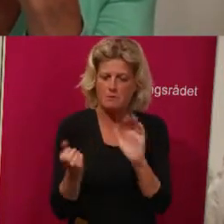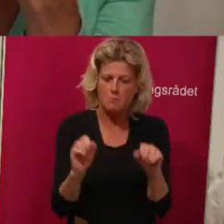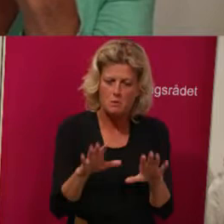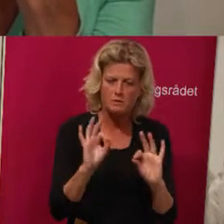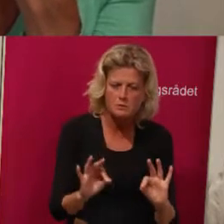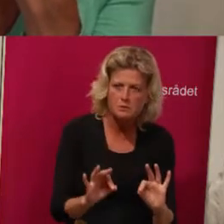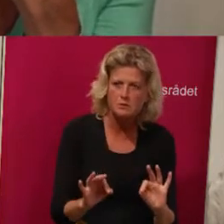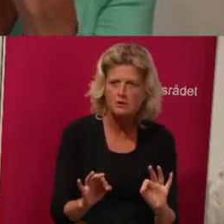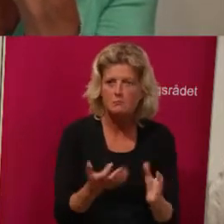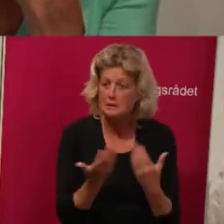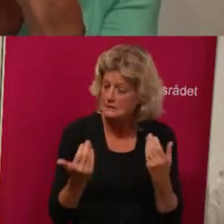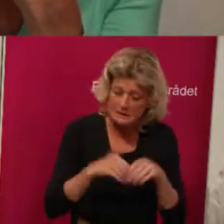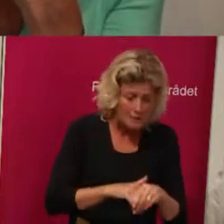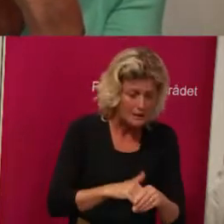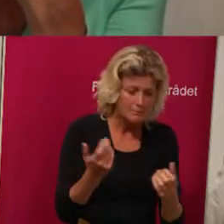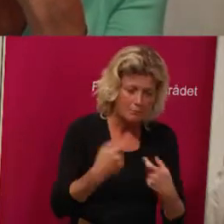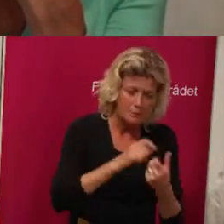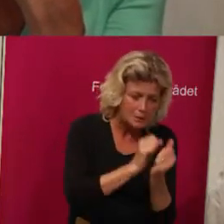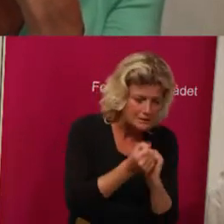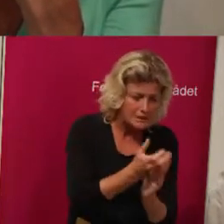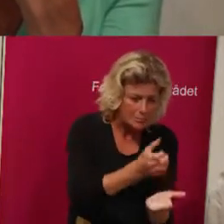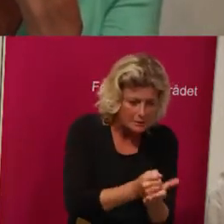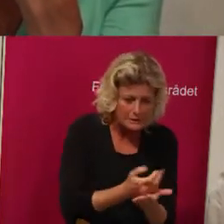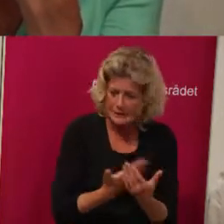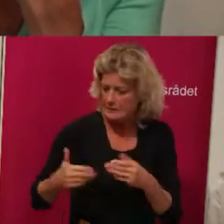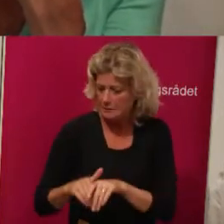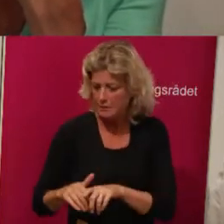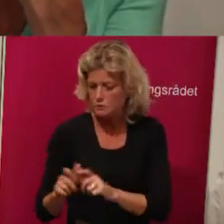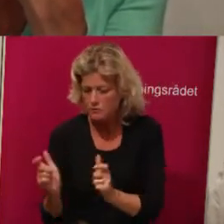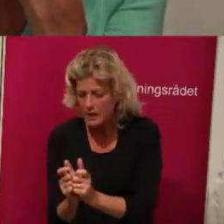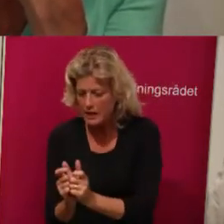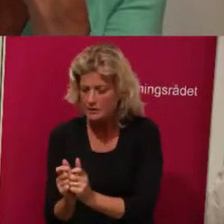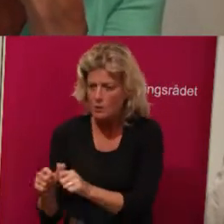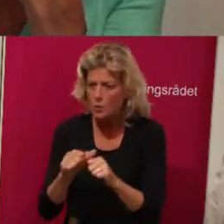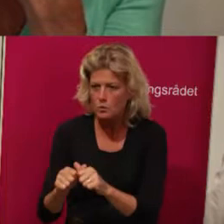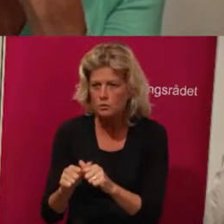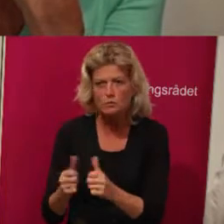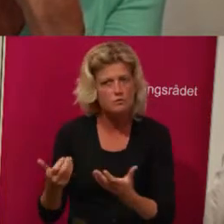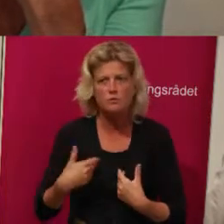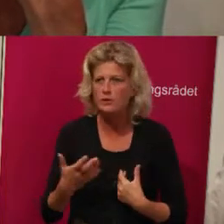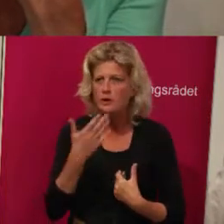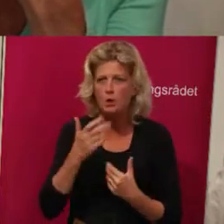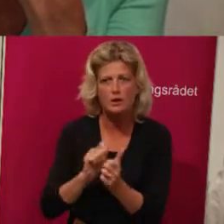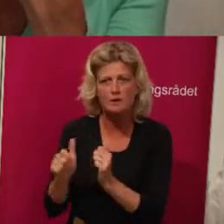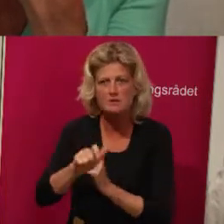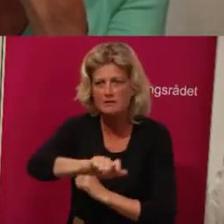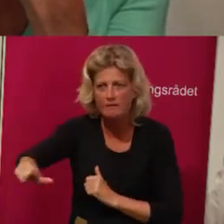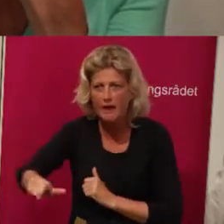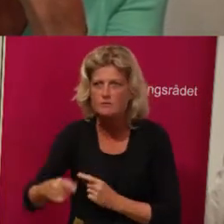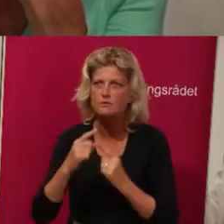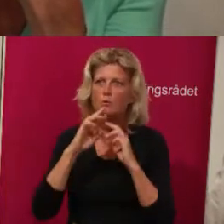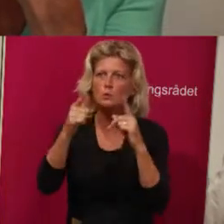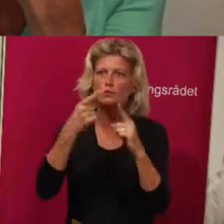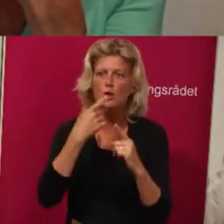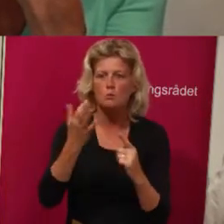kanske i politiska partier eller olika organisationer, föreningar som för fram sin talan. Och som vågar, alltså det finns ju